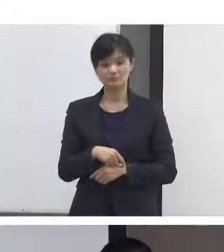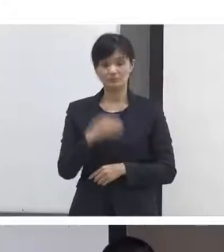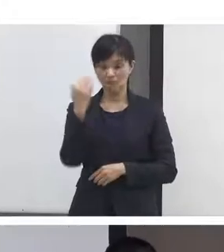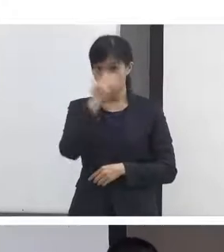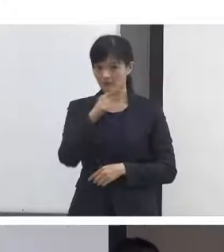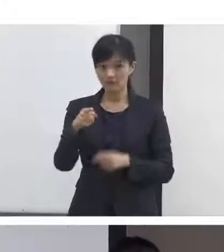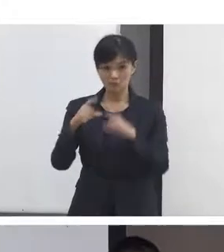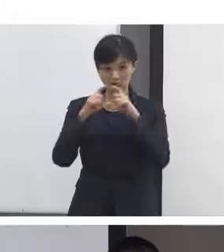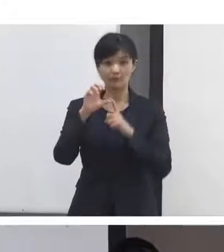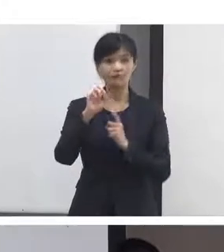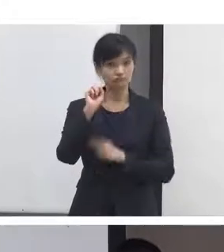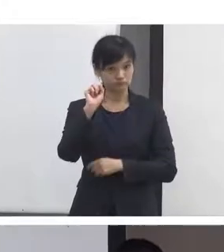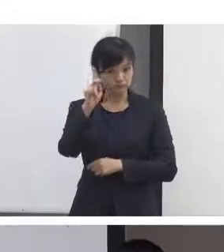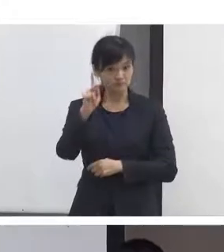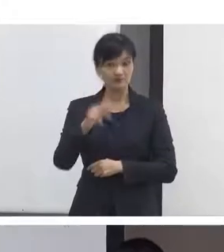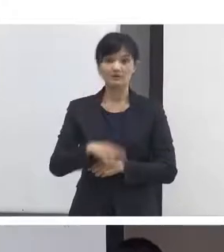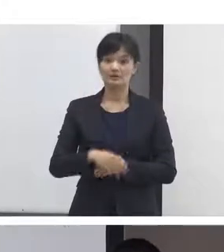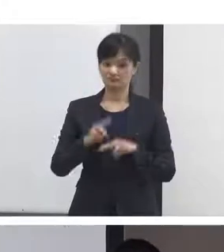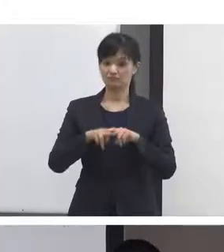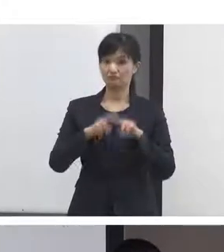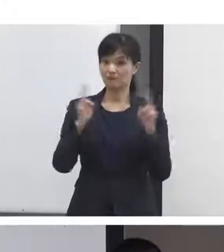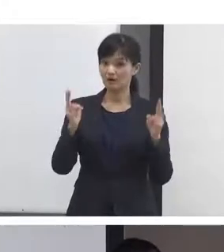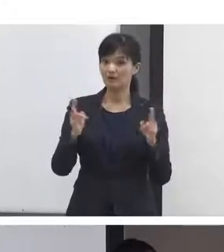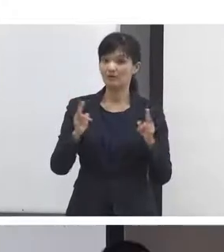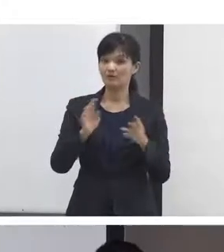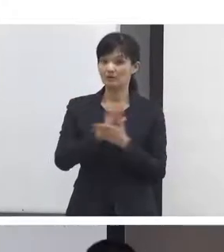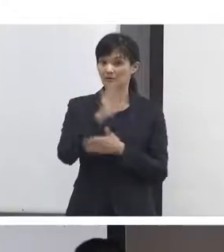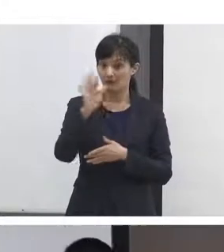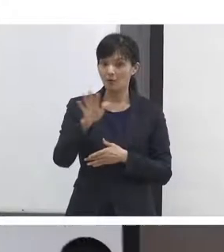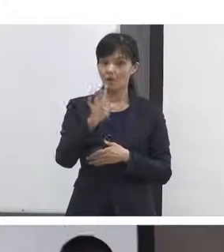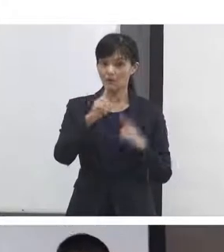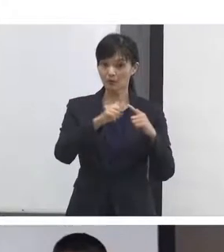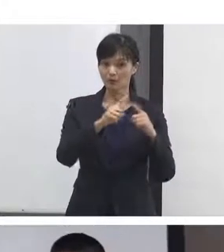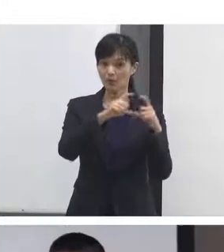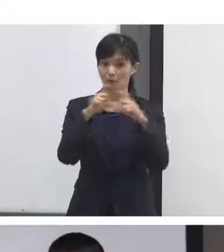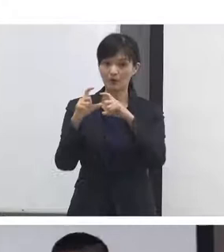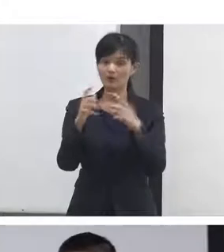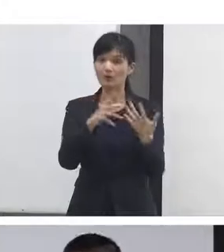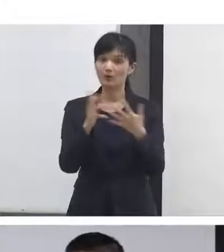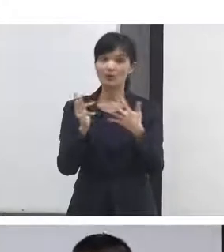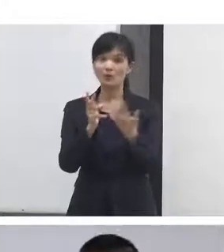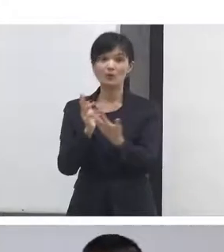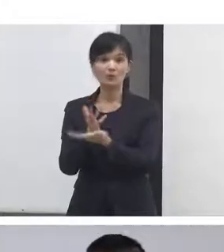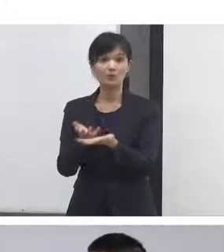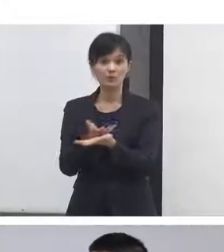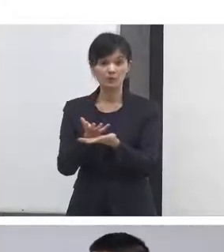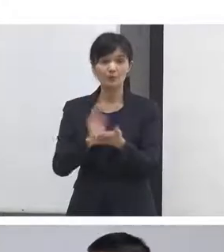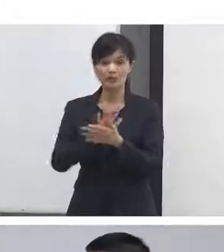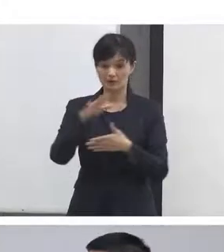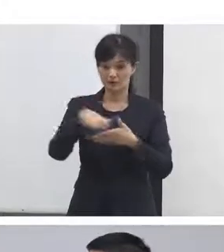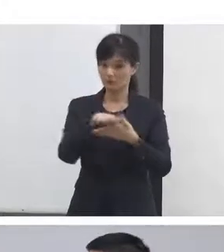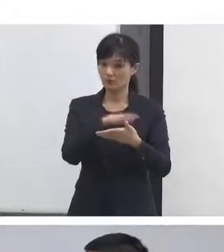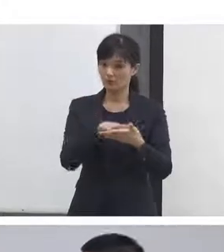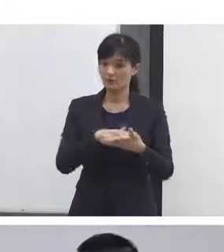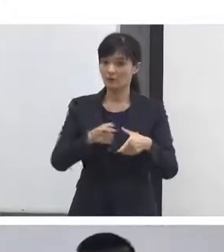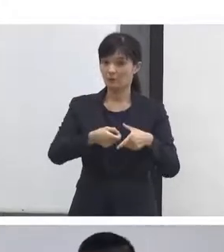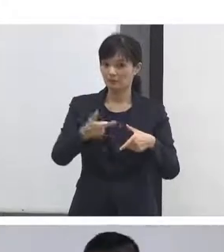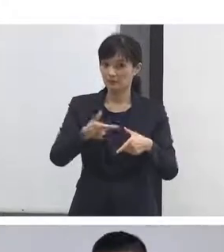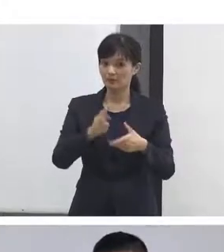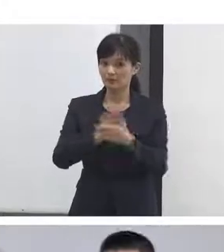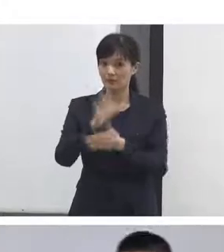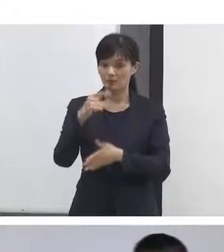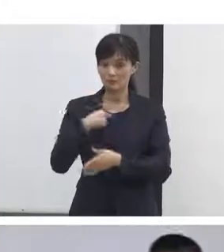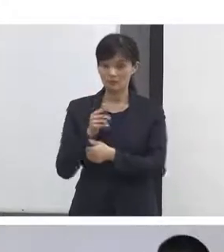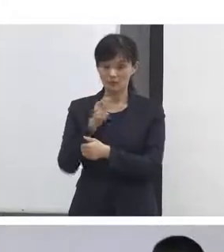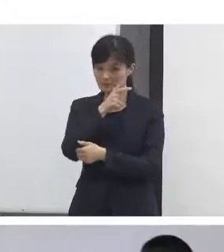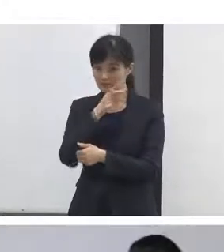开放。那开放之后就有人回了之后，他刊文章刊出来之后，我最后就有私下问他说你觉得怎么样？那这是他的回信，我